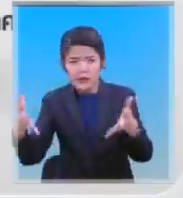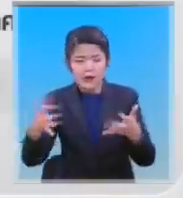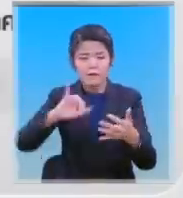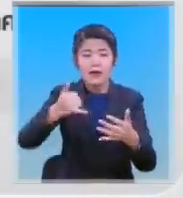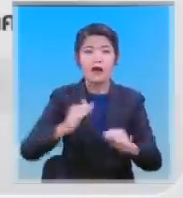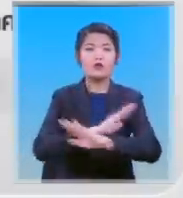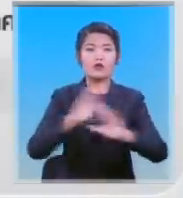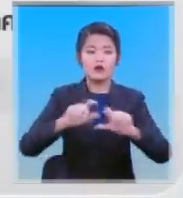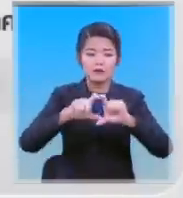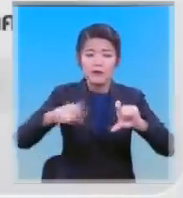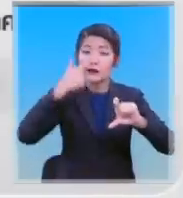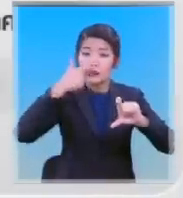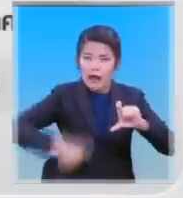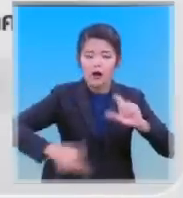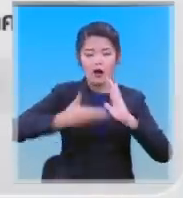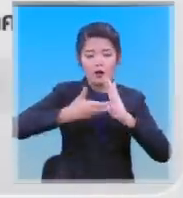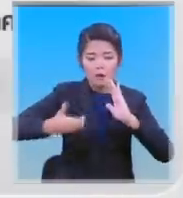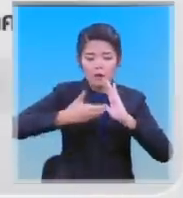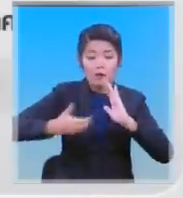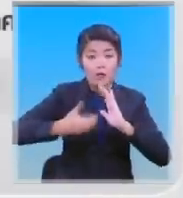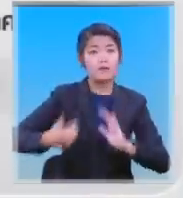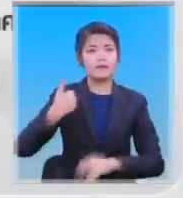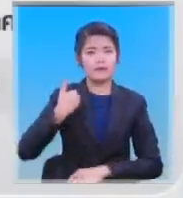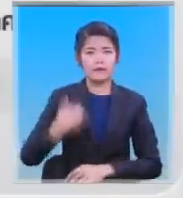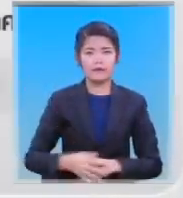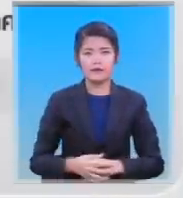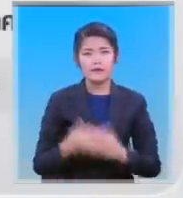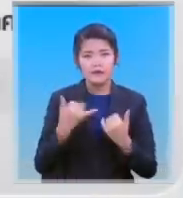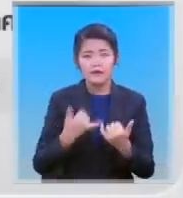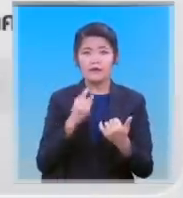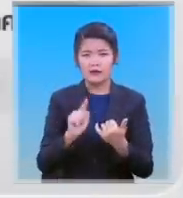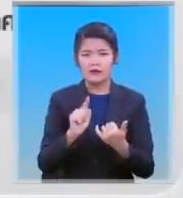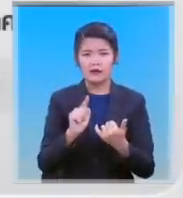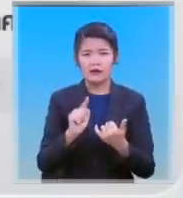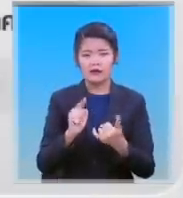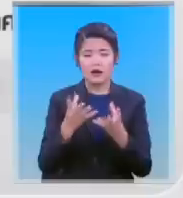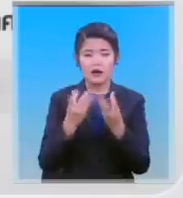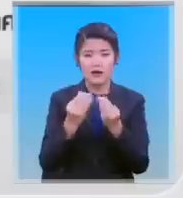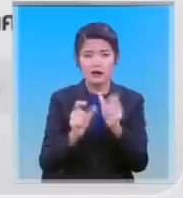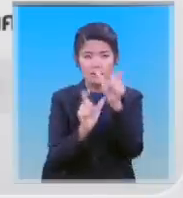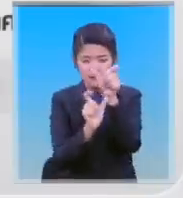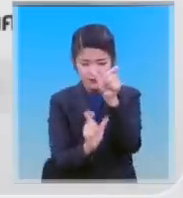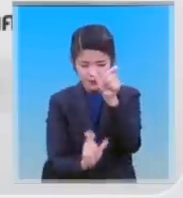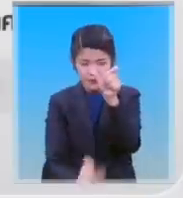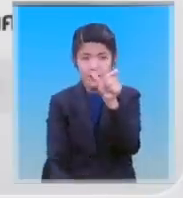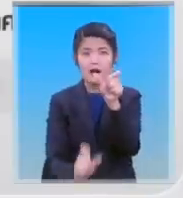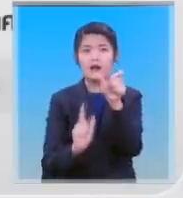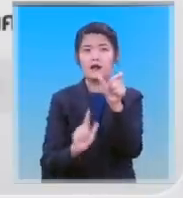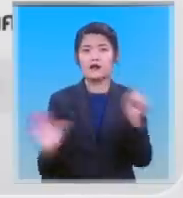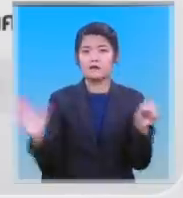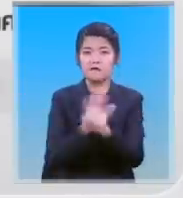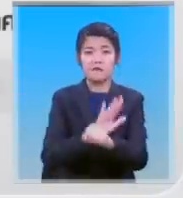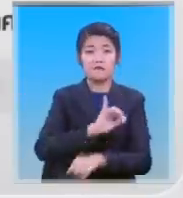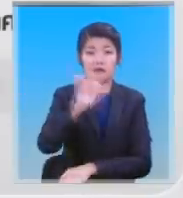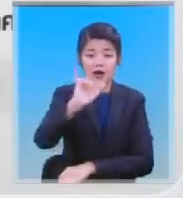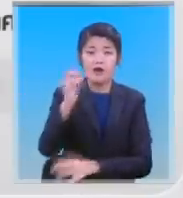ดขึ้นแปลว่าต้องไปถูกลบไปอีกนะคะเพราะฉะนั้นจำนวนนี้ก็ถือได้ว่าเป็นตัวเลขที่ไม่เป็นทางการนะคะจนกว่